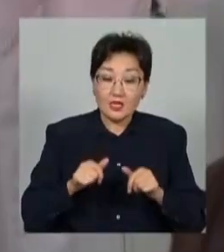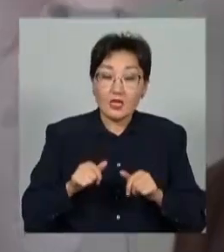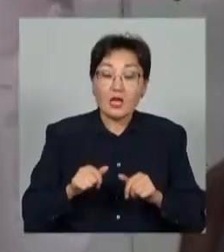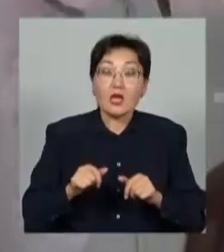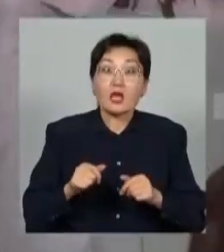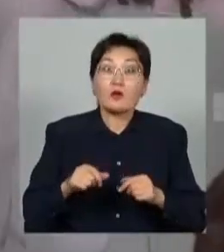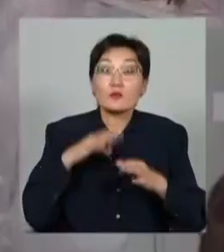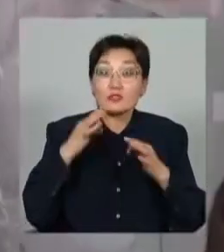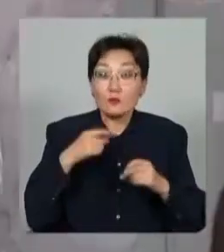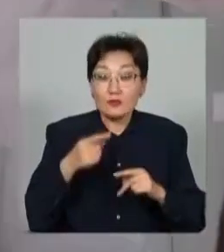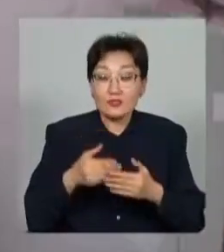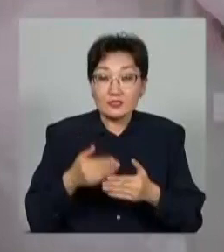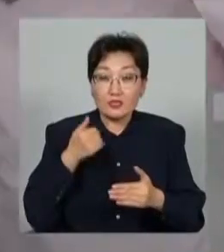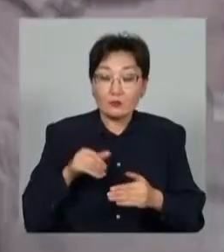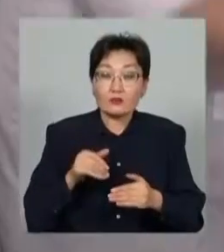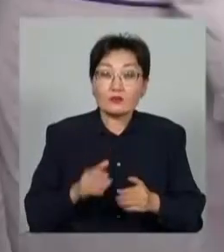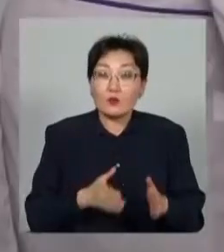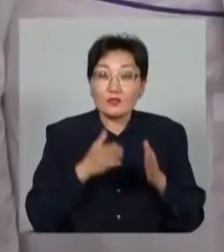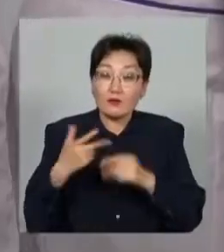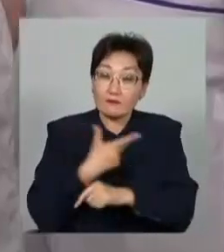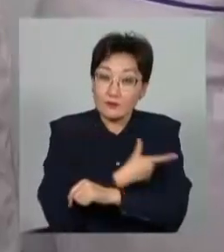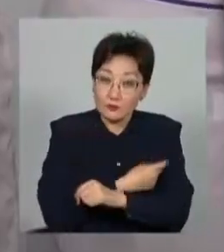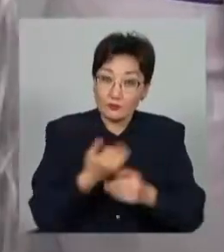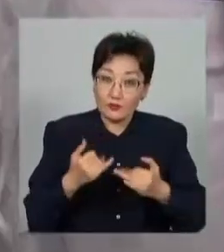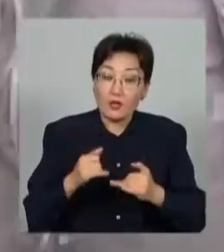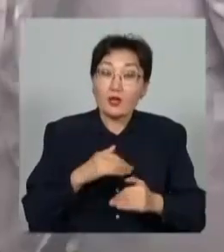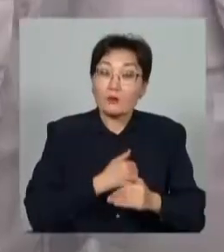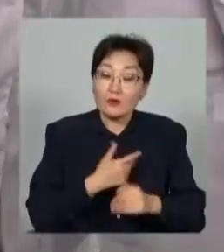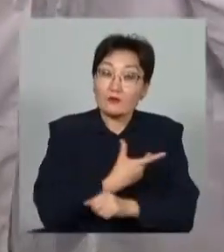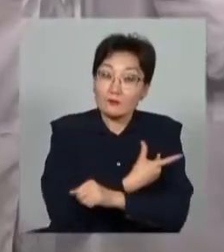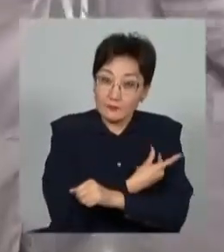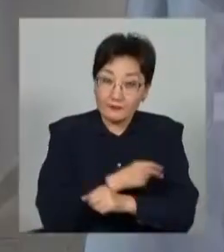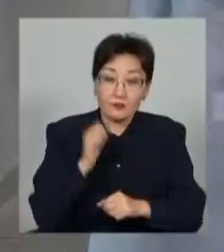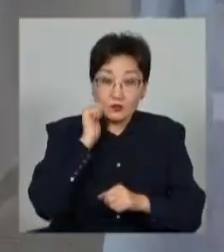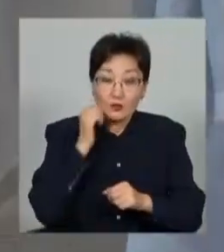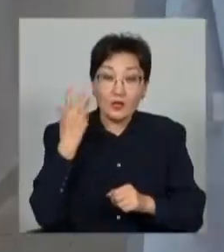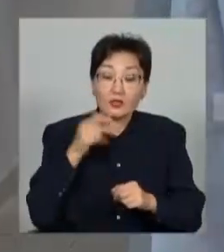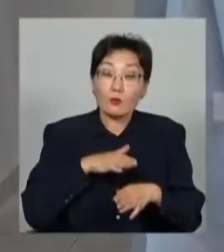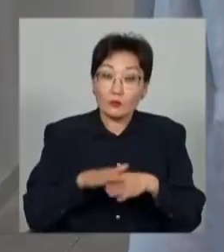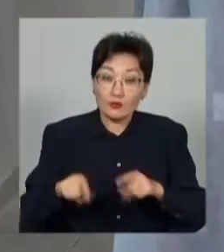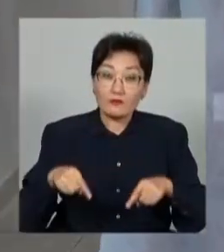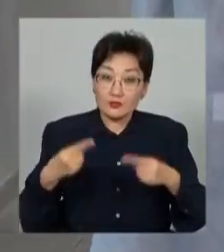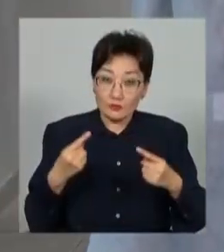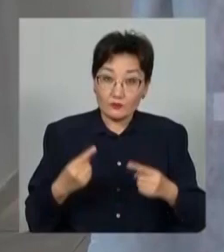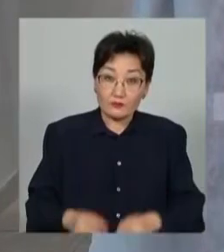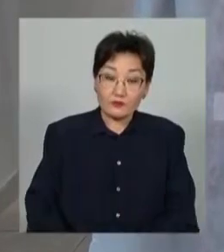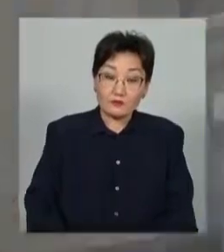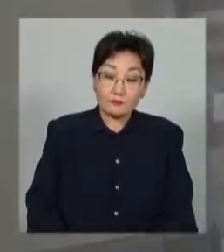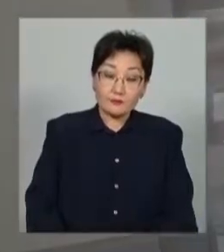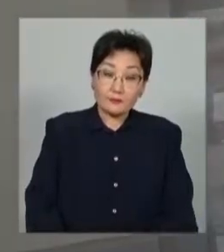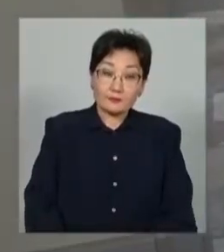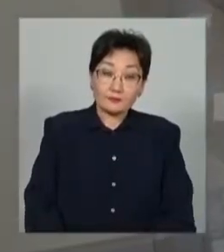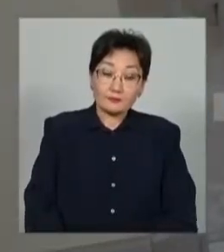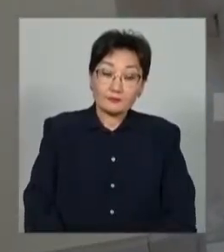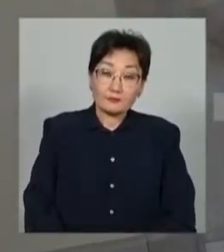каратаева признался что ранее они отложили вакцинацию но теперь намерены привить свою бабушку когда она полностью восстановится не раз обитого мурата